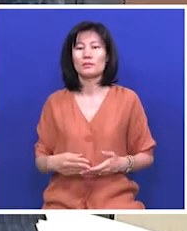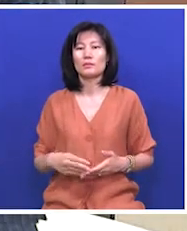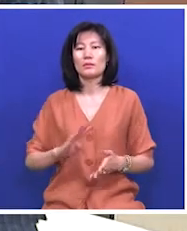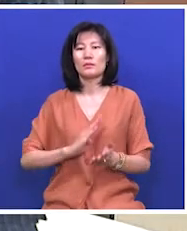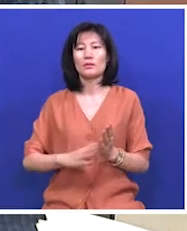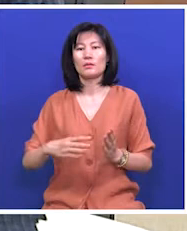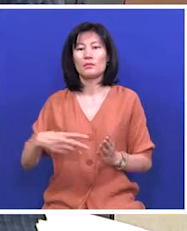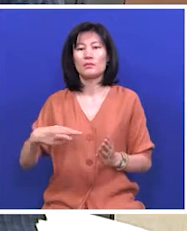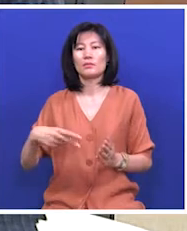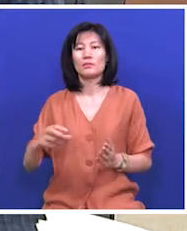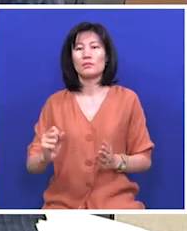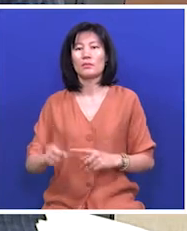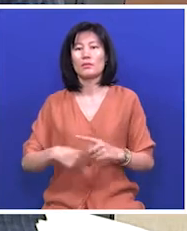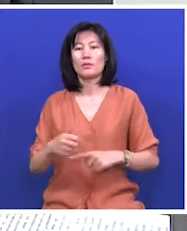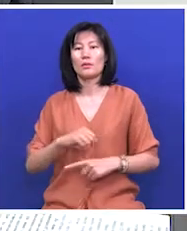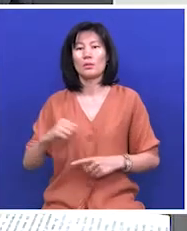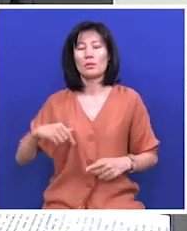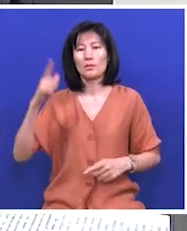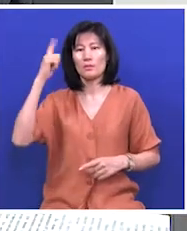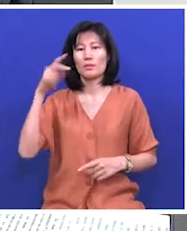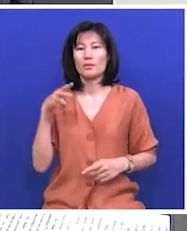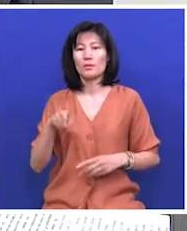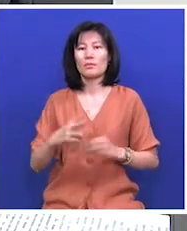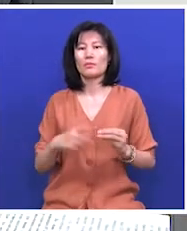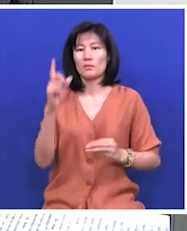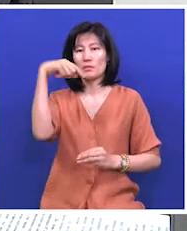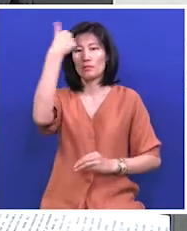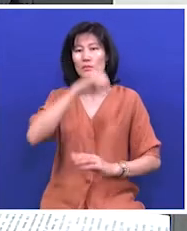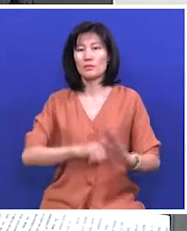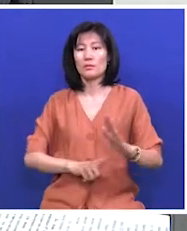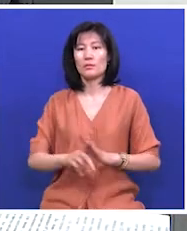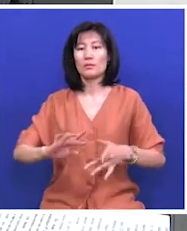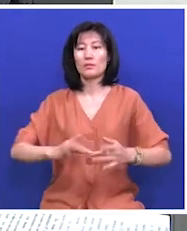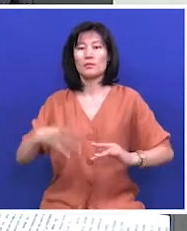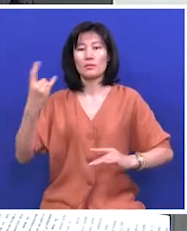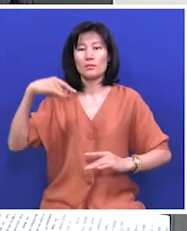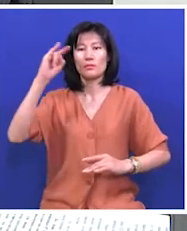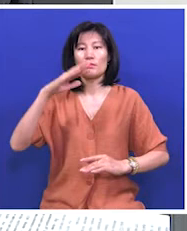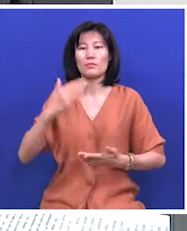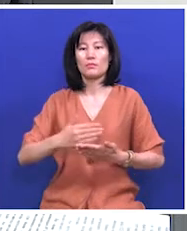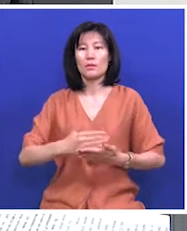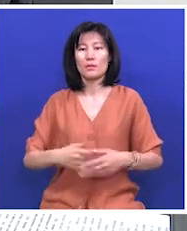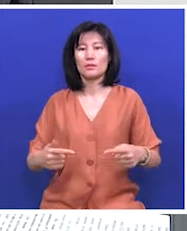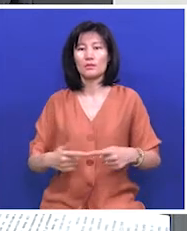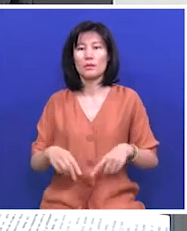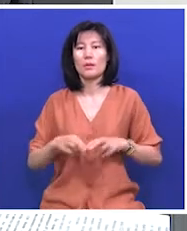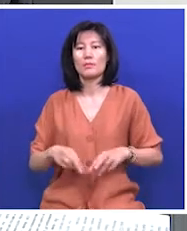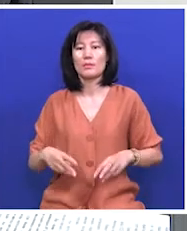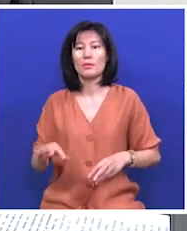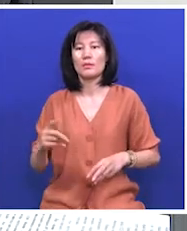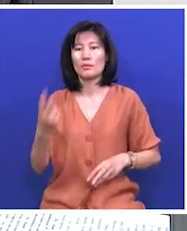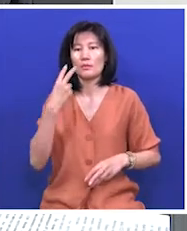тауар өндірушілер 40 мың тоннадан астам. Өзіңізге белгілі, 2018 жылдан бастап цифрлы Қазақстан кешені бағдарламасына